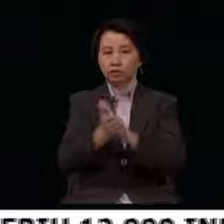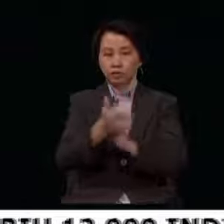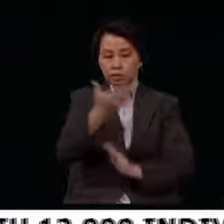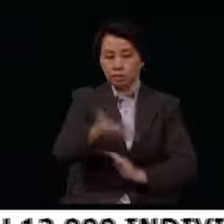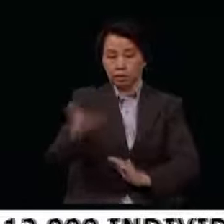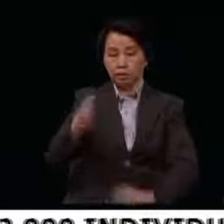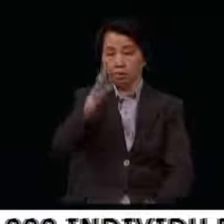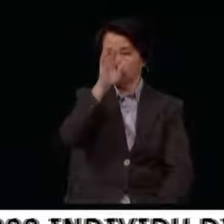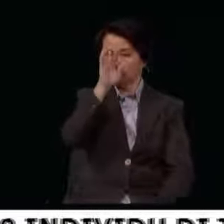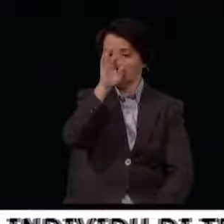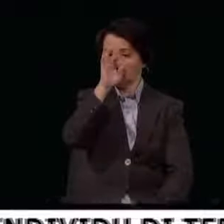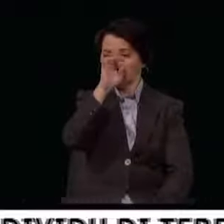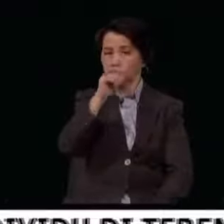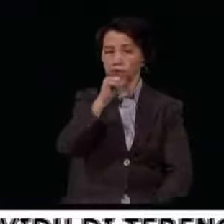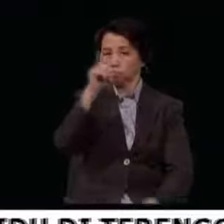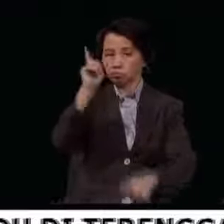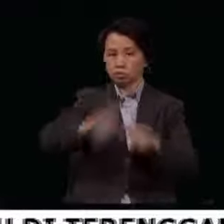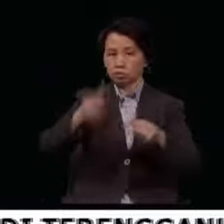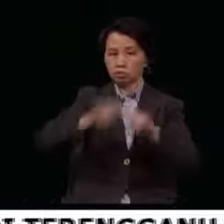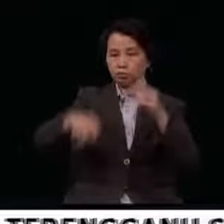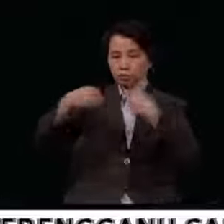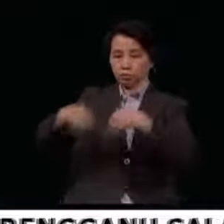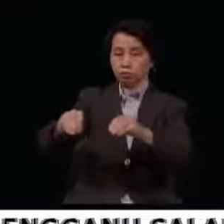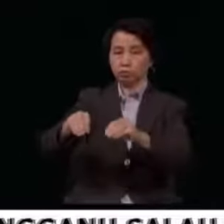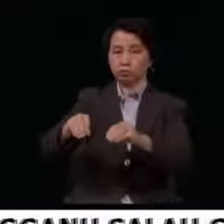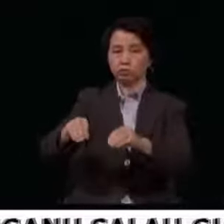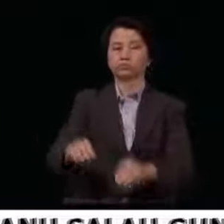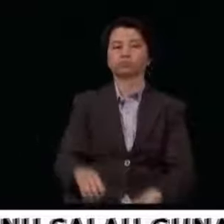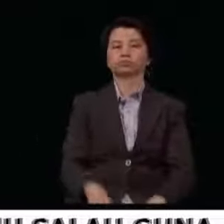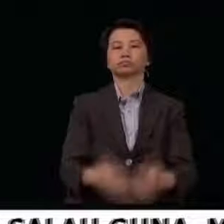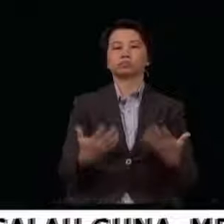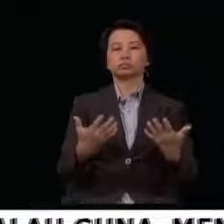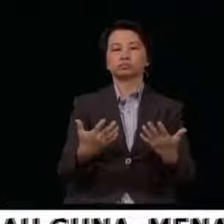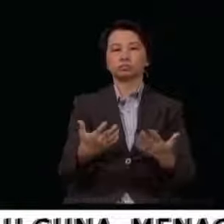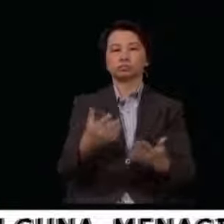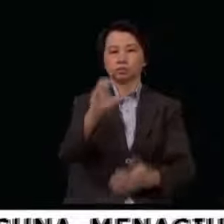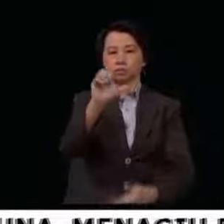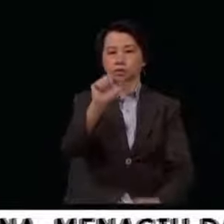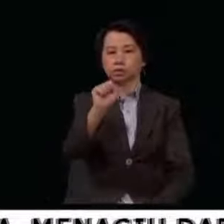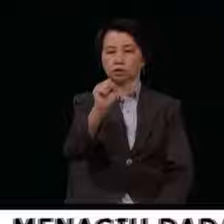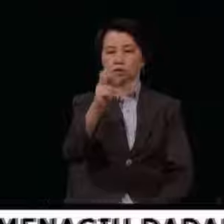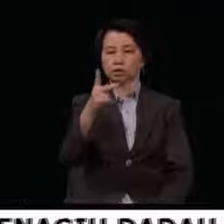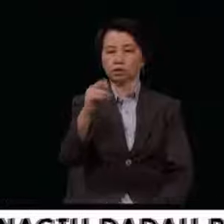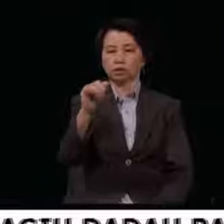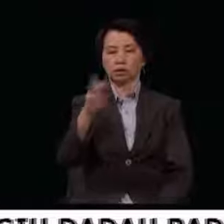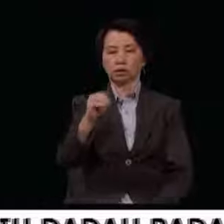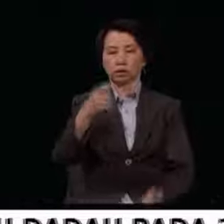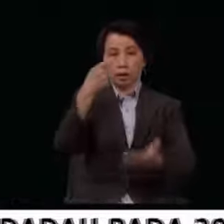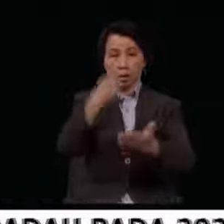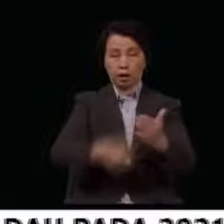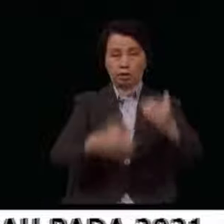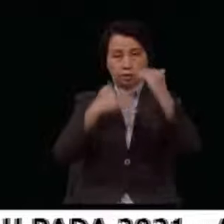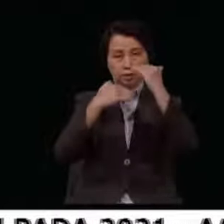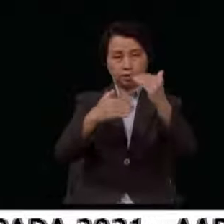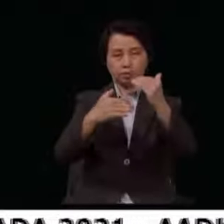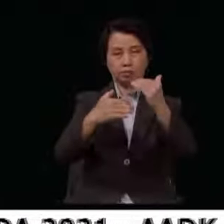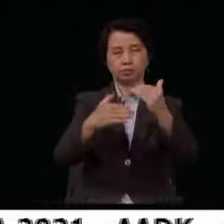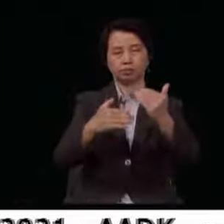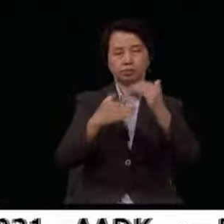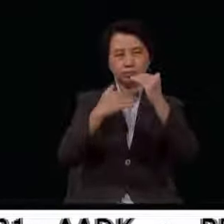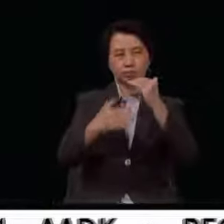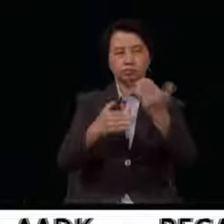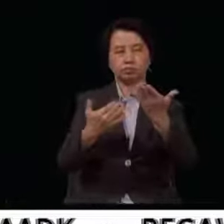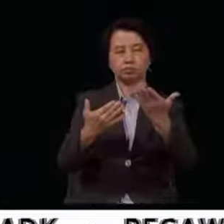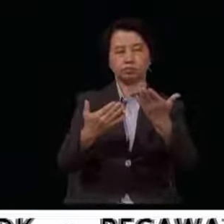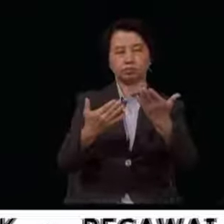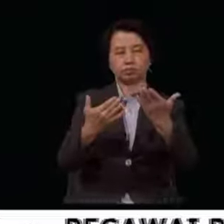laksanakan tanda menghalau dan juga pemenuhan kepada shop layar